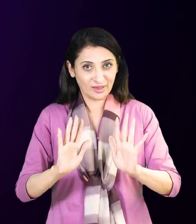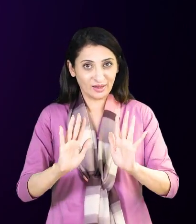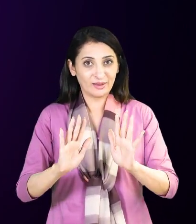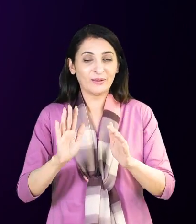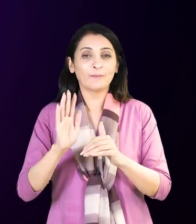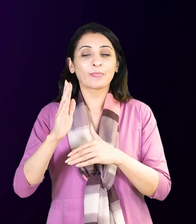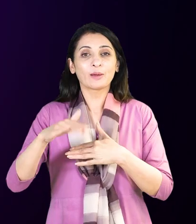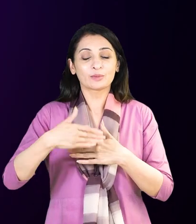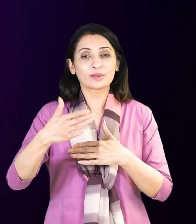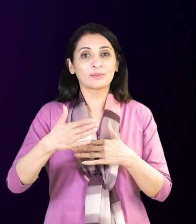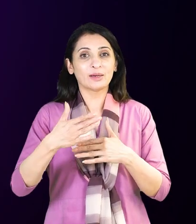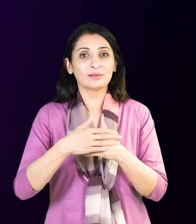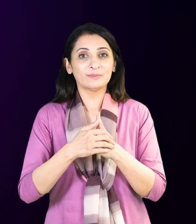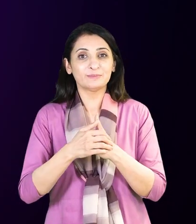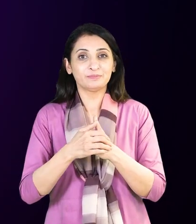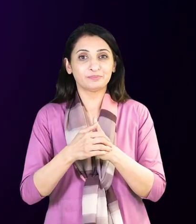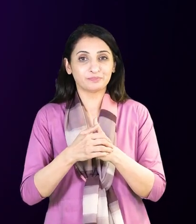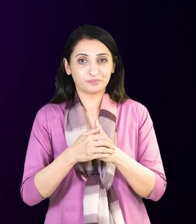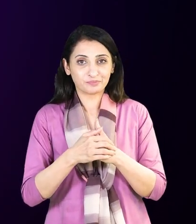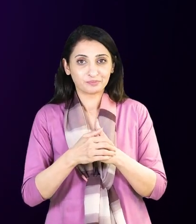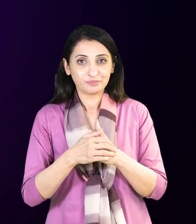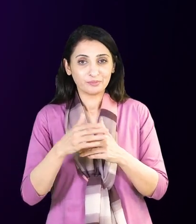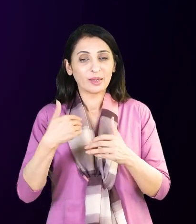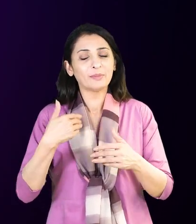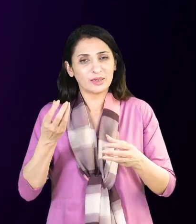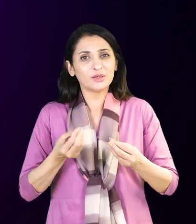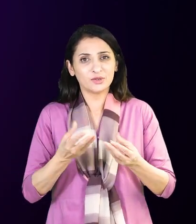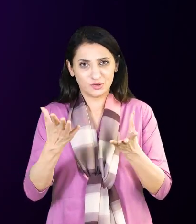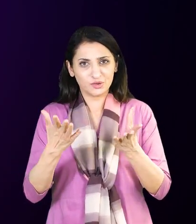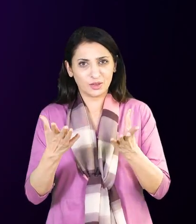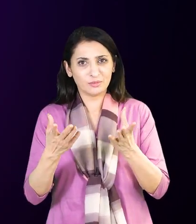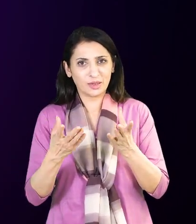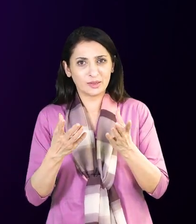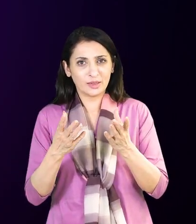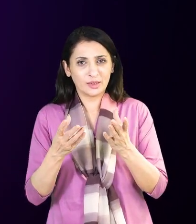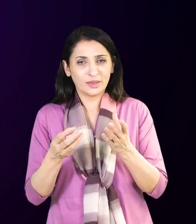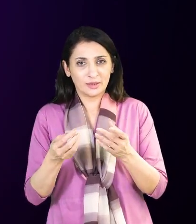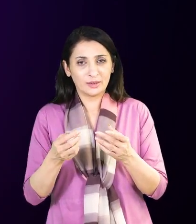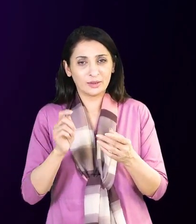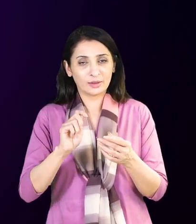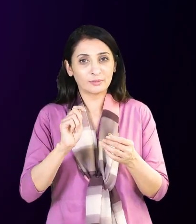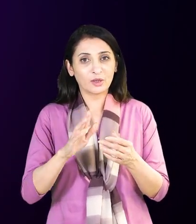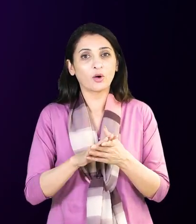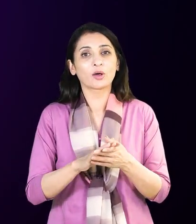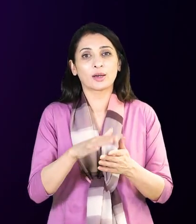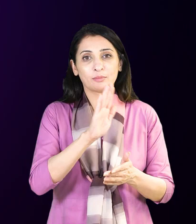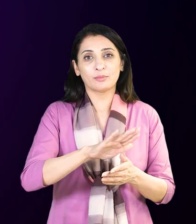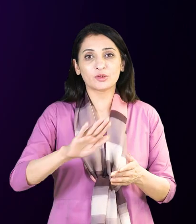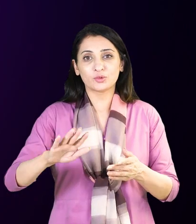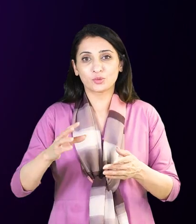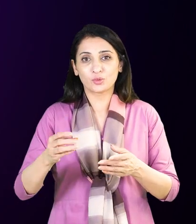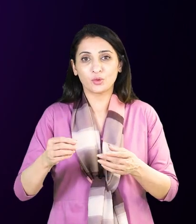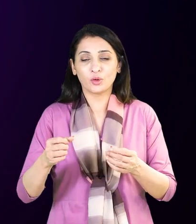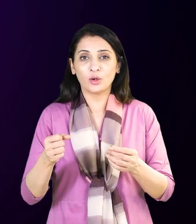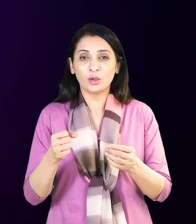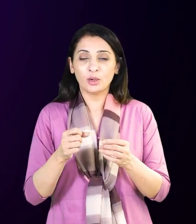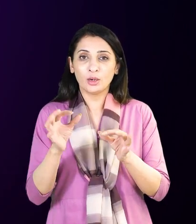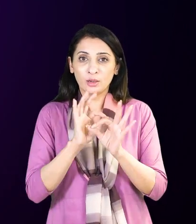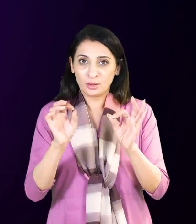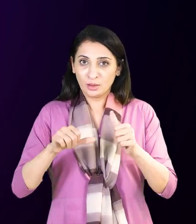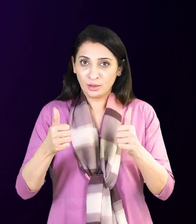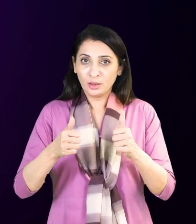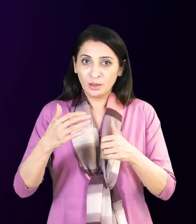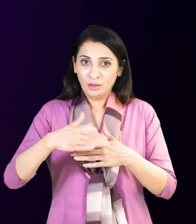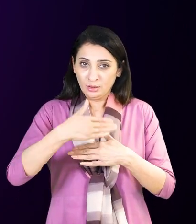that takes care of all the, you know, जो हमारा मेन जो इनिशियल ईयर्स हैं। एंड ऑल्सो हम प्रिपेयर कराते हैं बच्चों